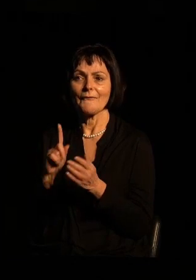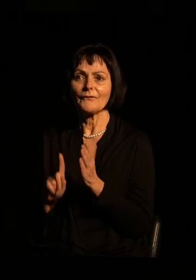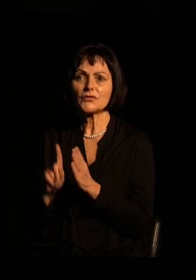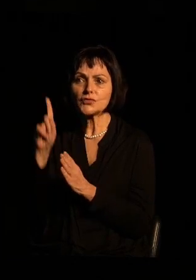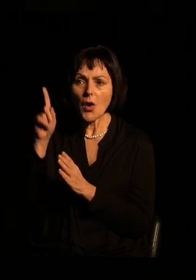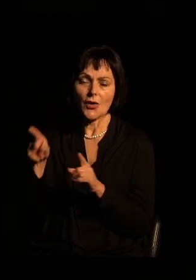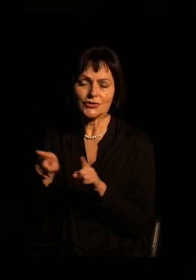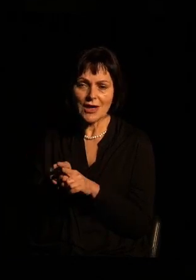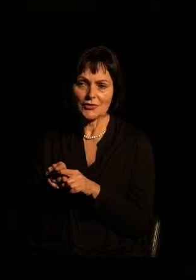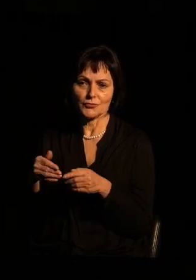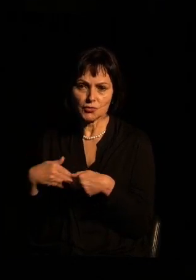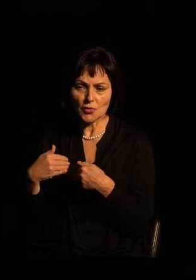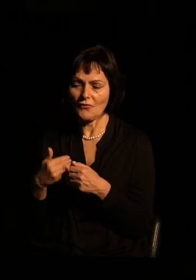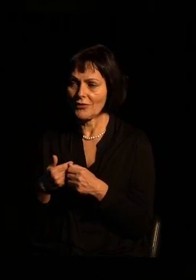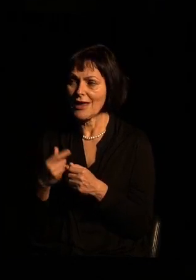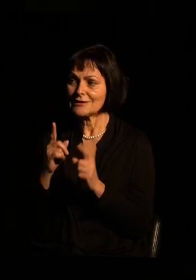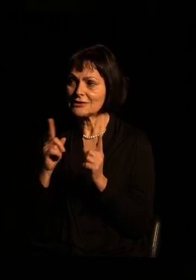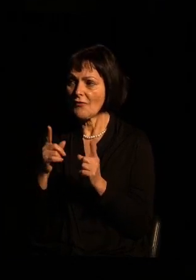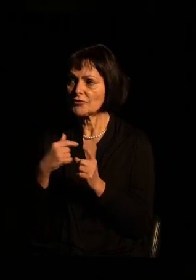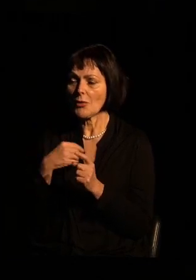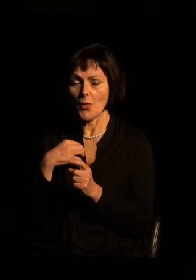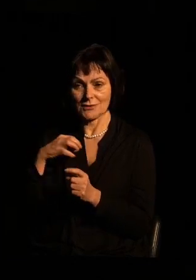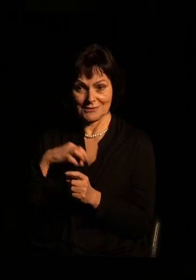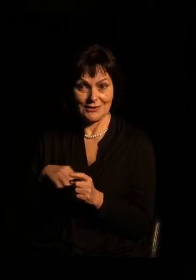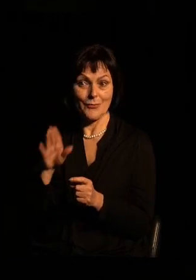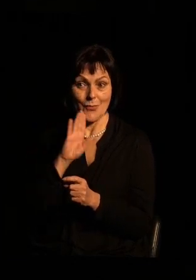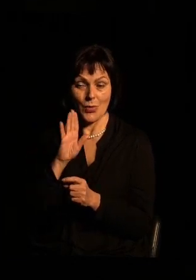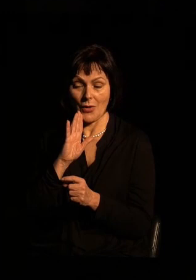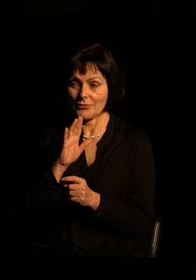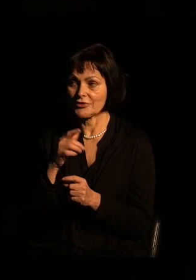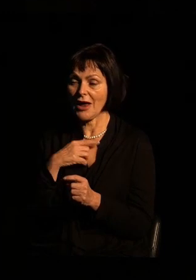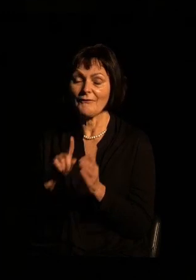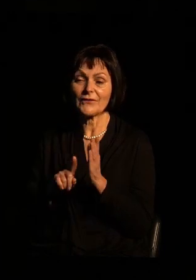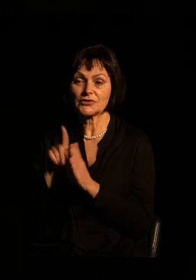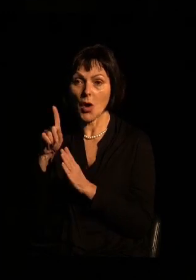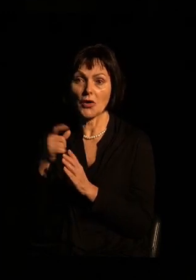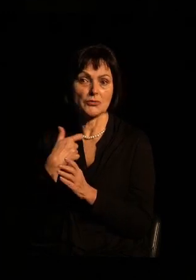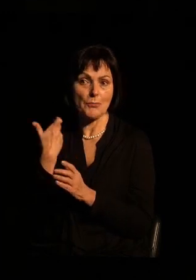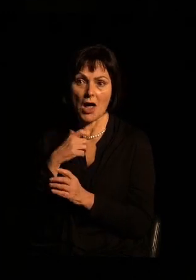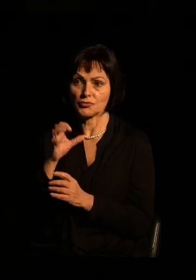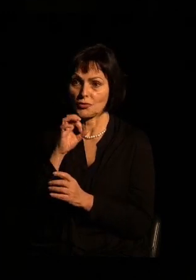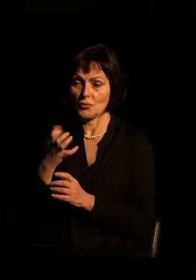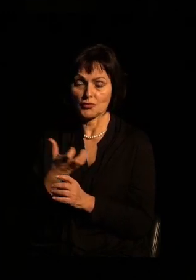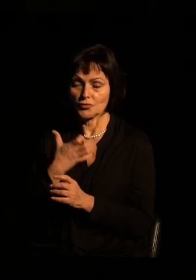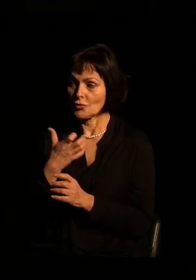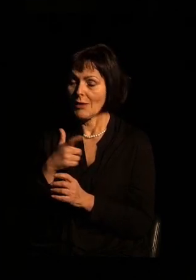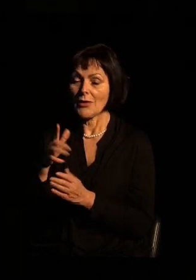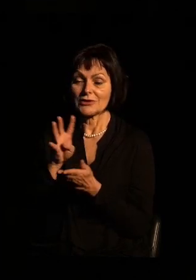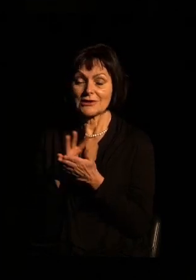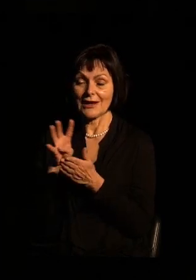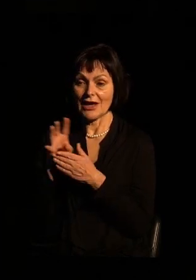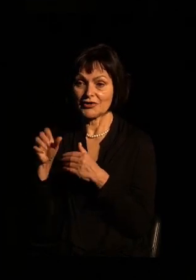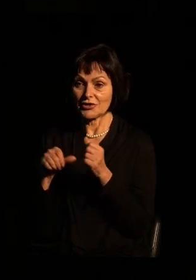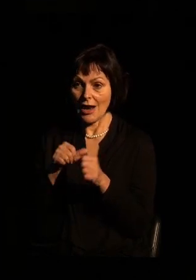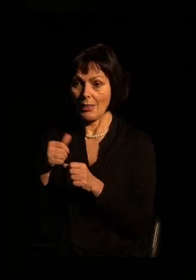wysokość też. Zauważyłem, że również mój syn ma coś takiego, że na wysokości bardzo dobrze się sprawdza, bo miał 14